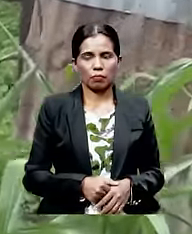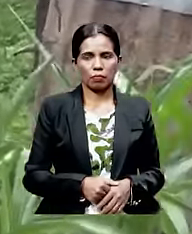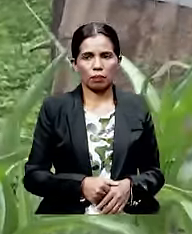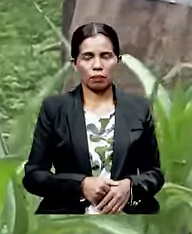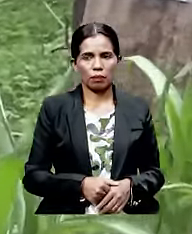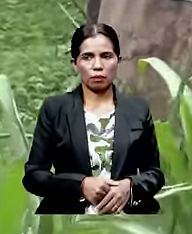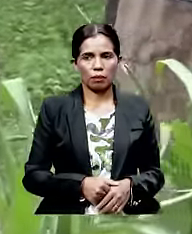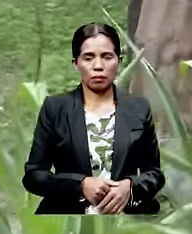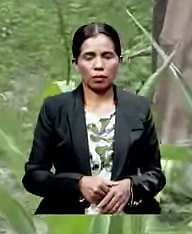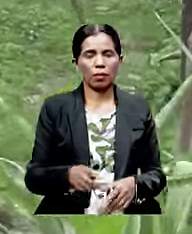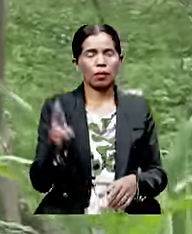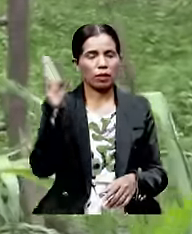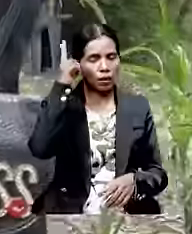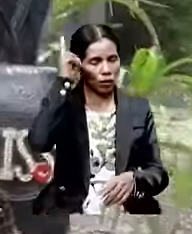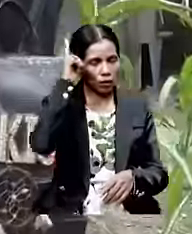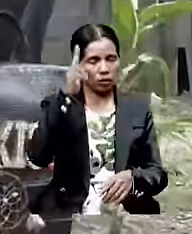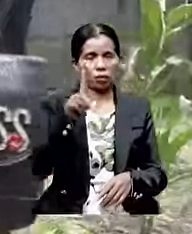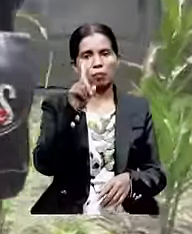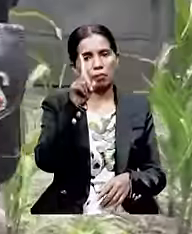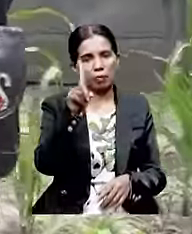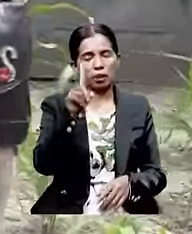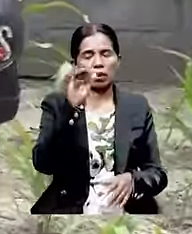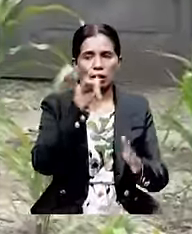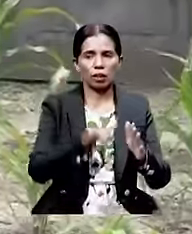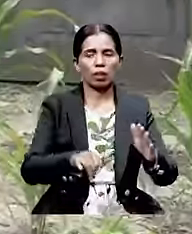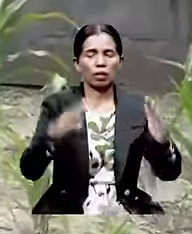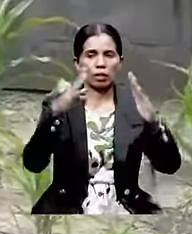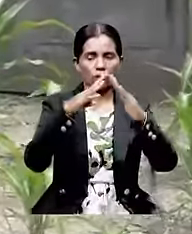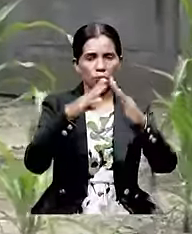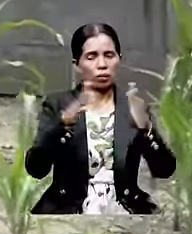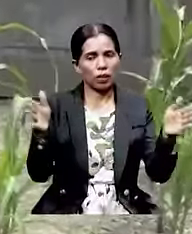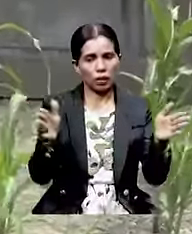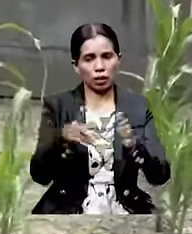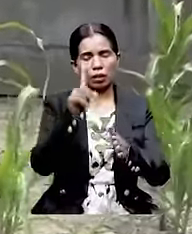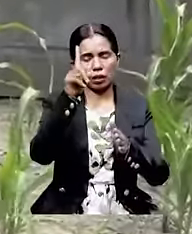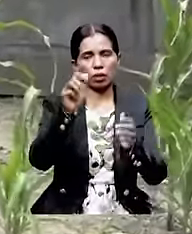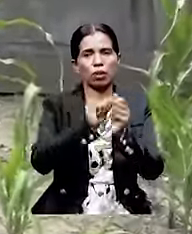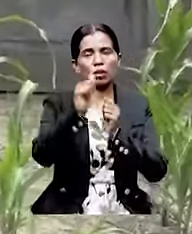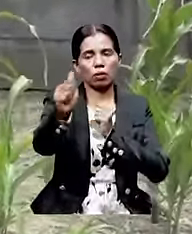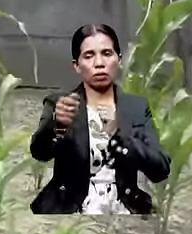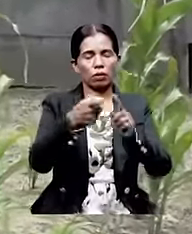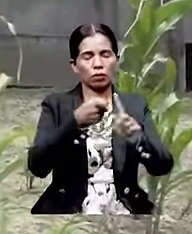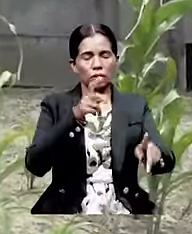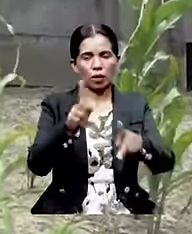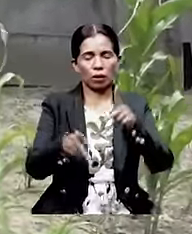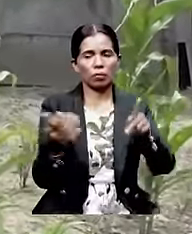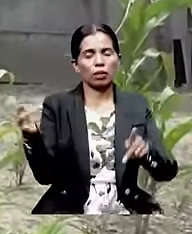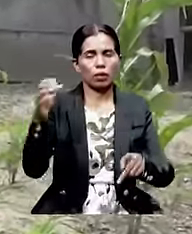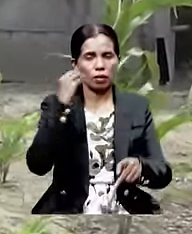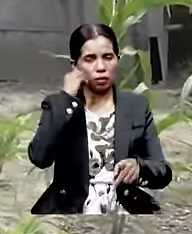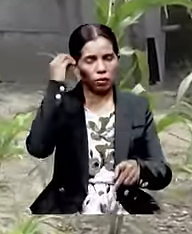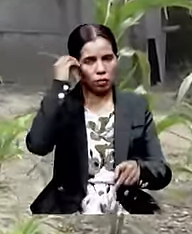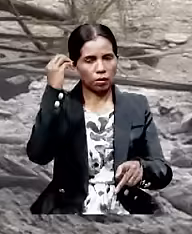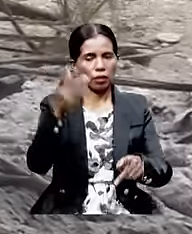Durante ne tiu domingo sela mesak deit, iha nia kintal kik ida nebe dok husi komunidade sira, iha aldeia